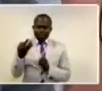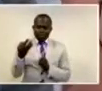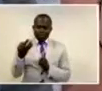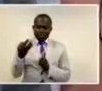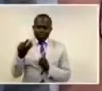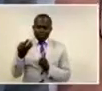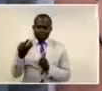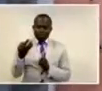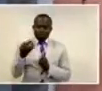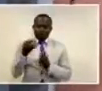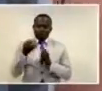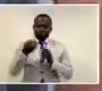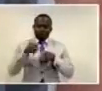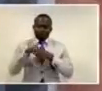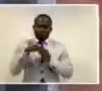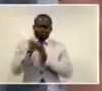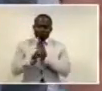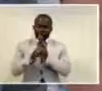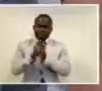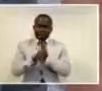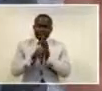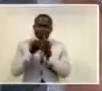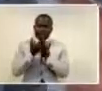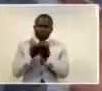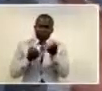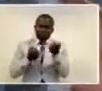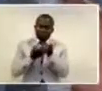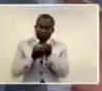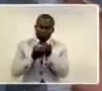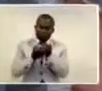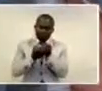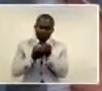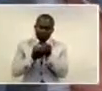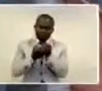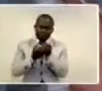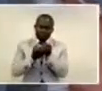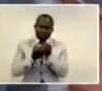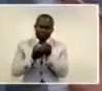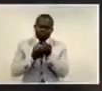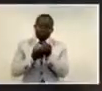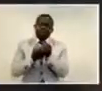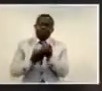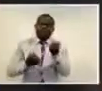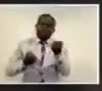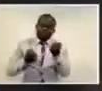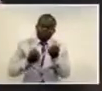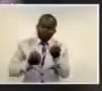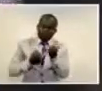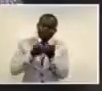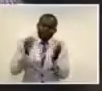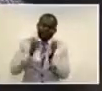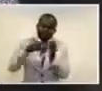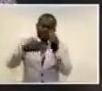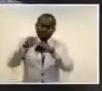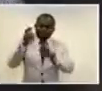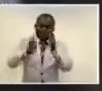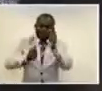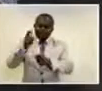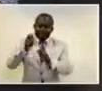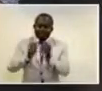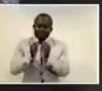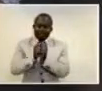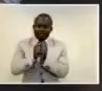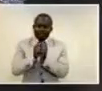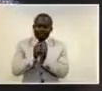mbera mu murenge mu kagari nsaba ubufasha ubufasha kandi ucuruza amata ndashaka